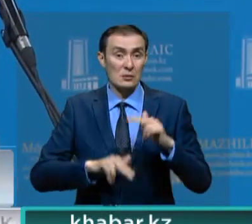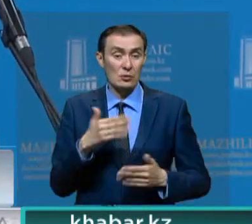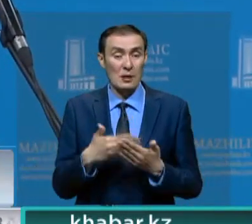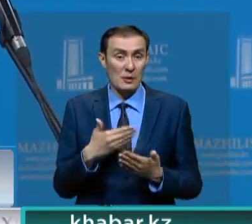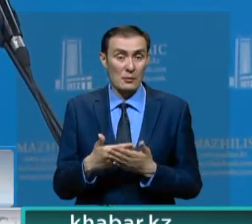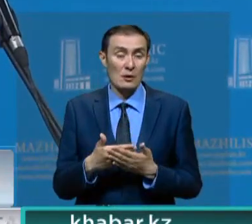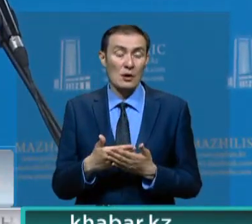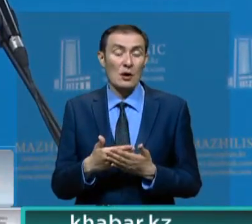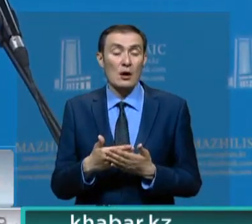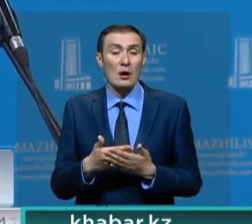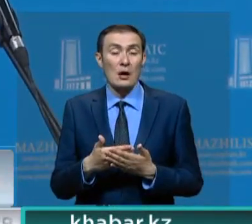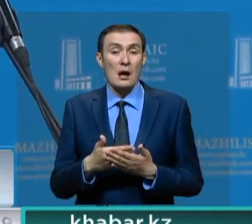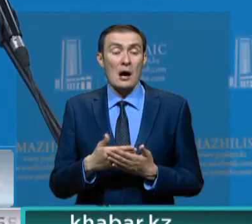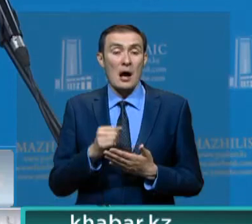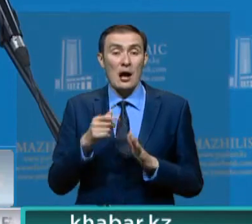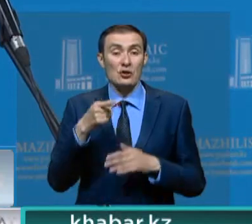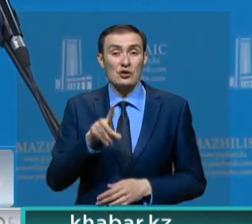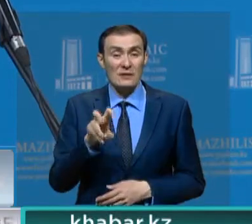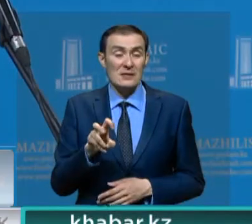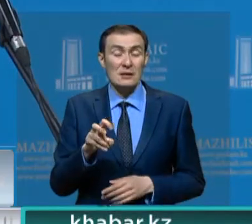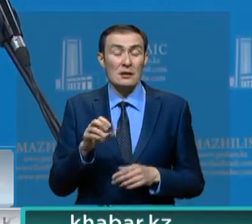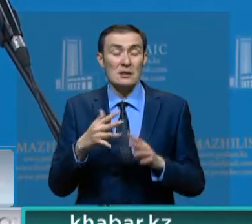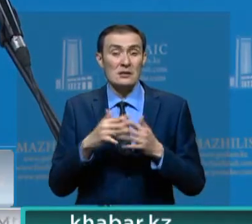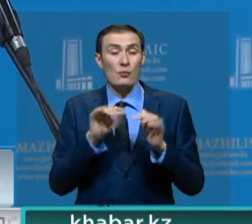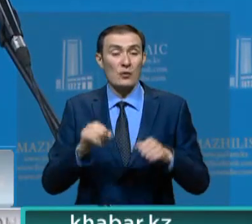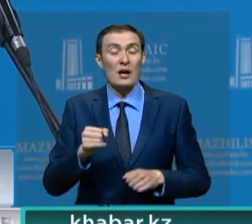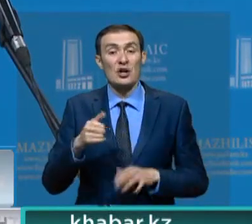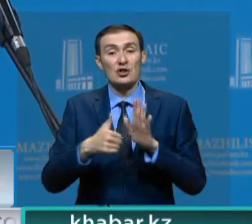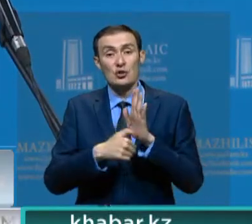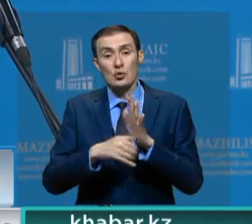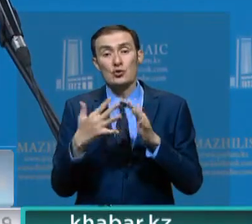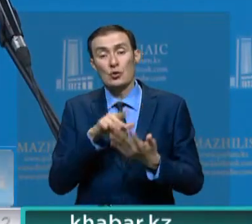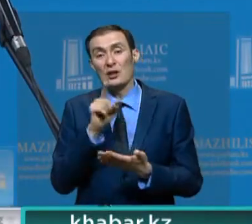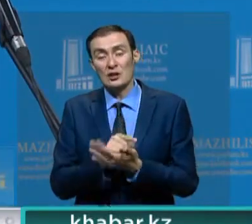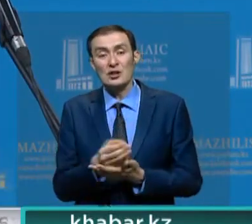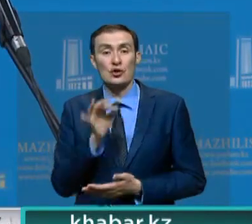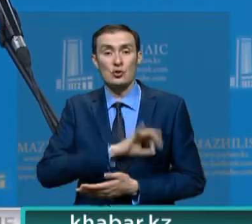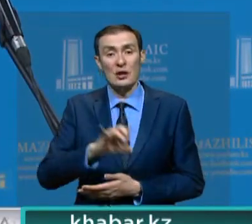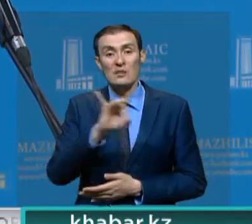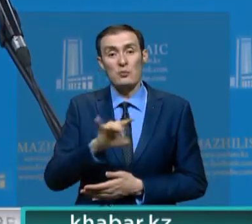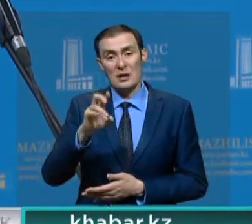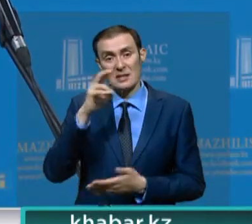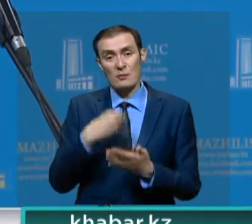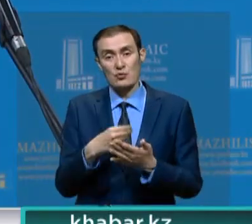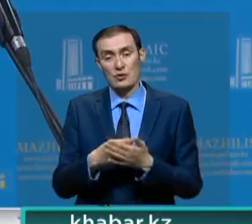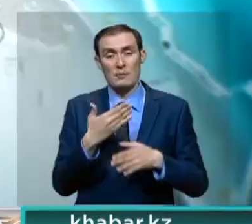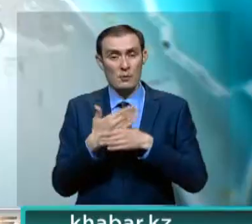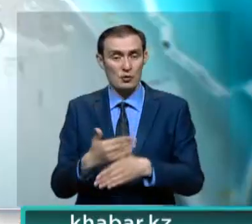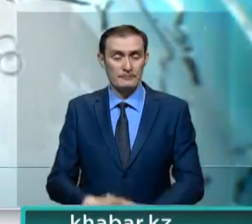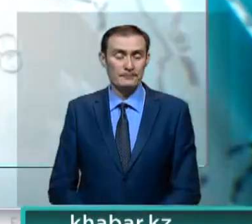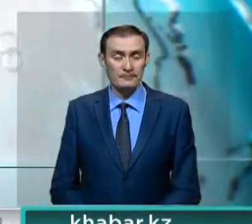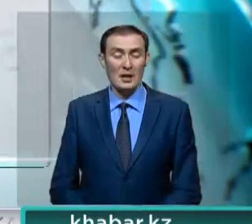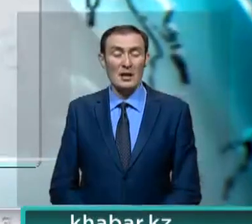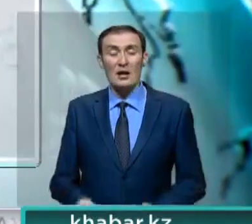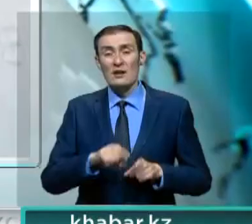поставят 1200 блоков, а 600 сел централизованные мы должны сделать за счет республики. Всего